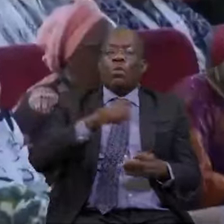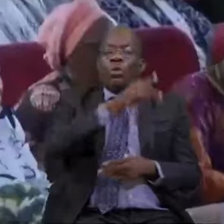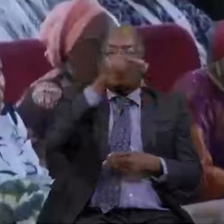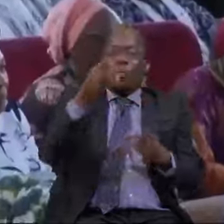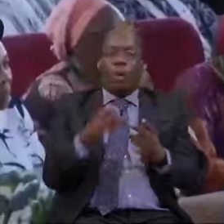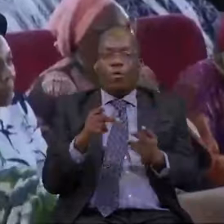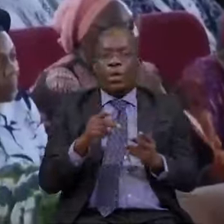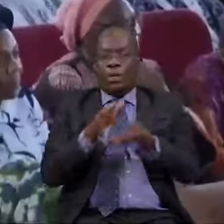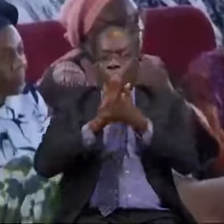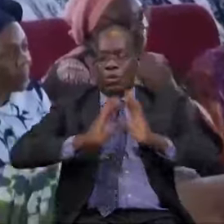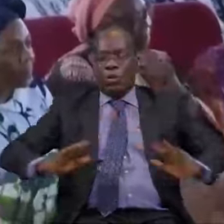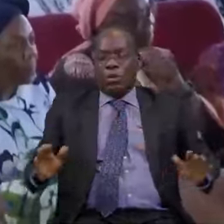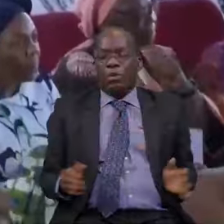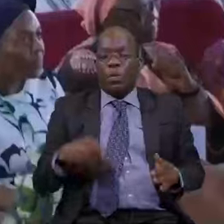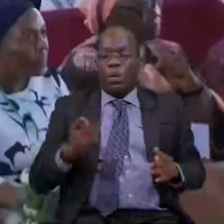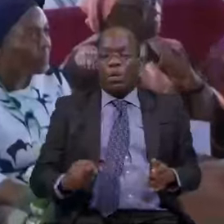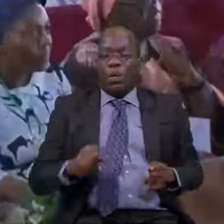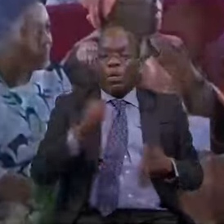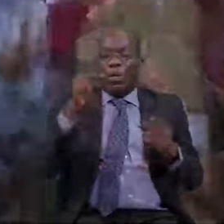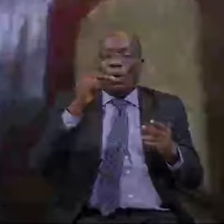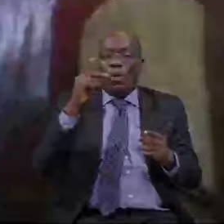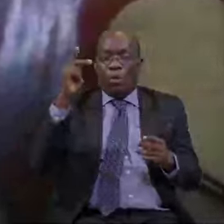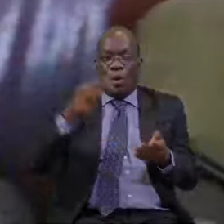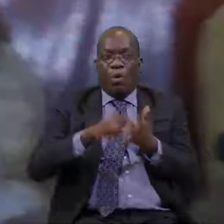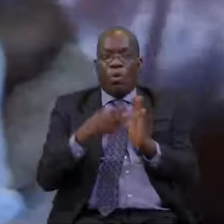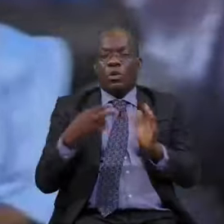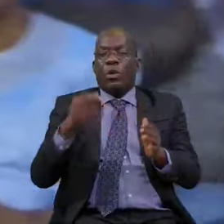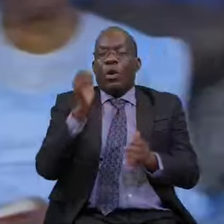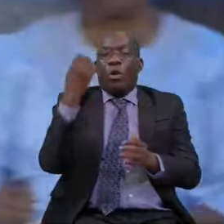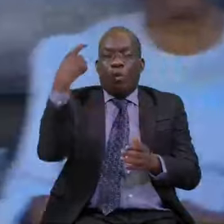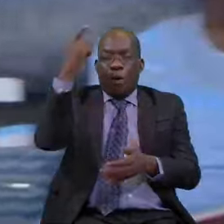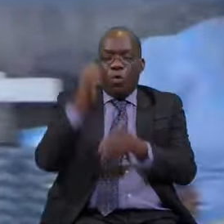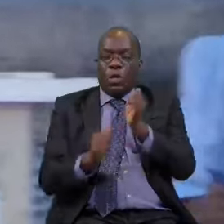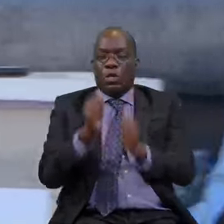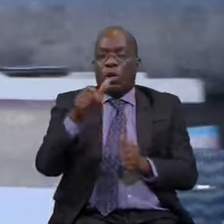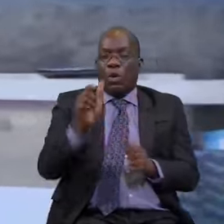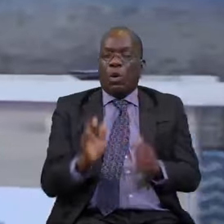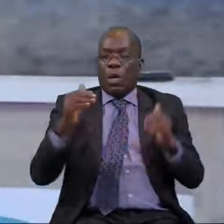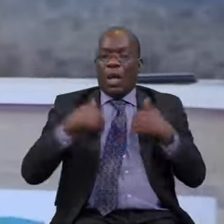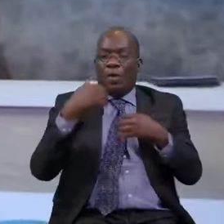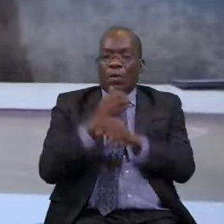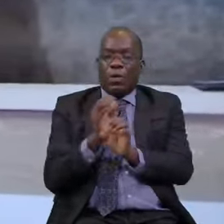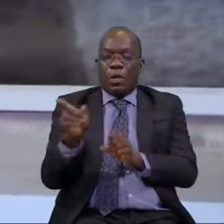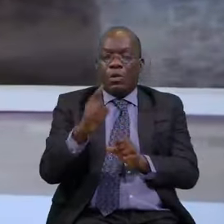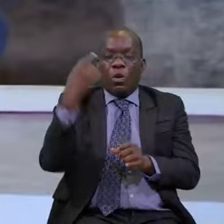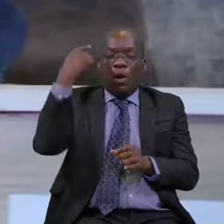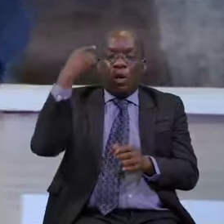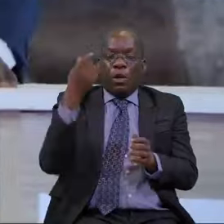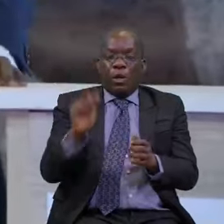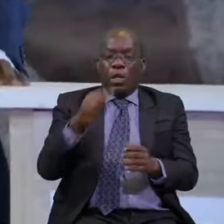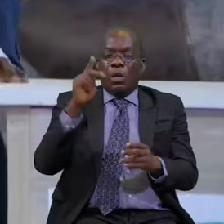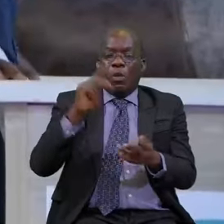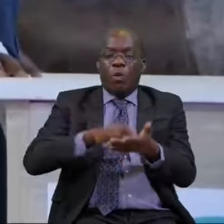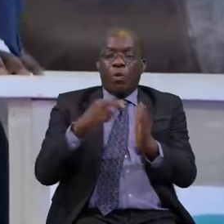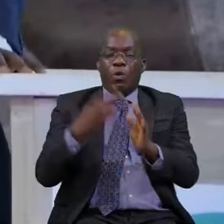paix parfaite. Et l'objectif pour lequel Dieu vous a créé, l'objectif pour lequel Dieu